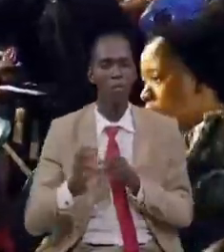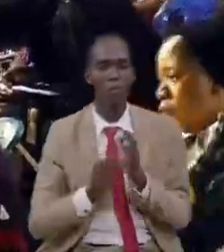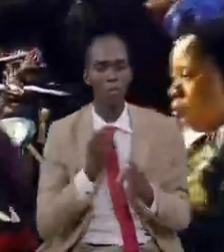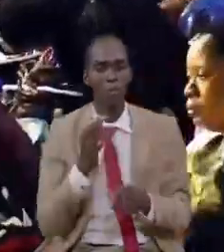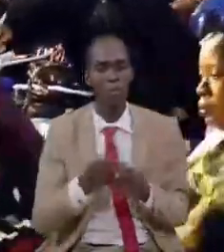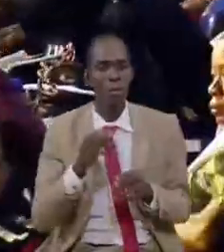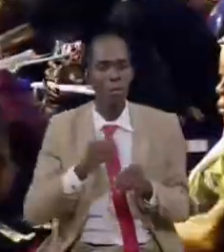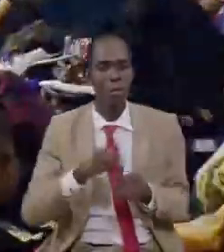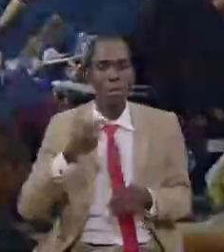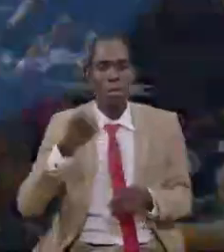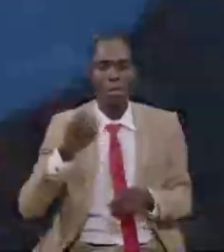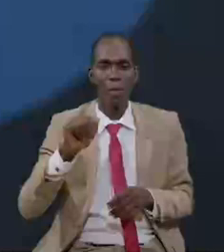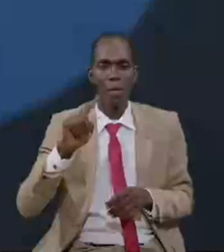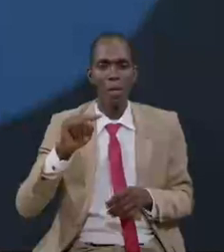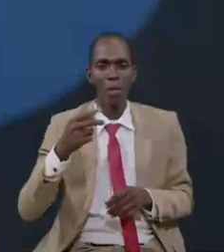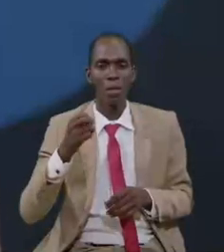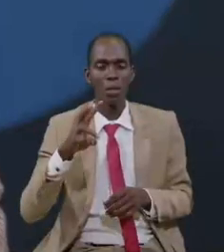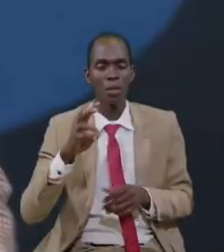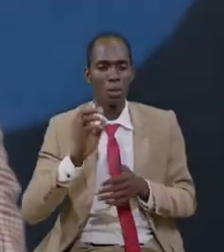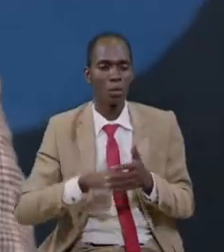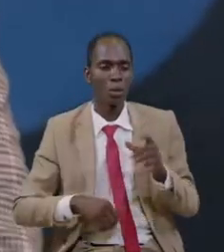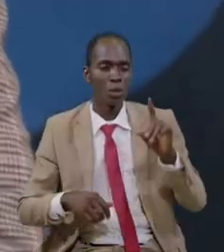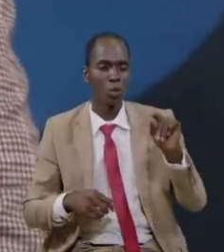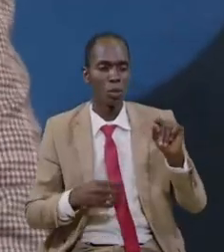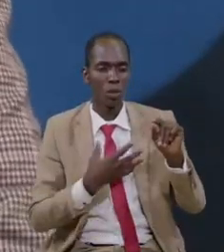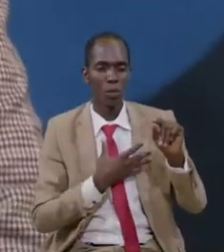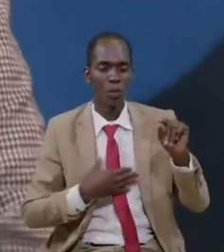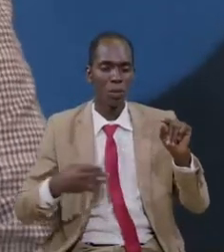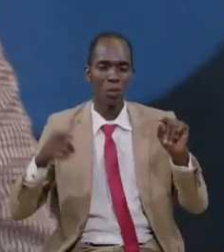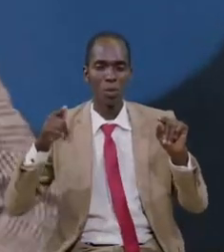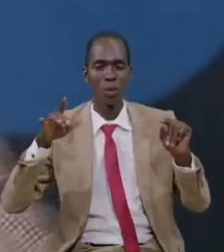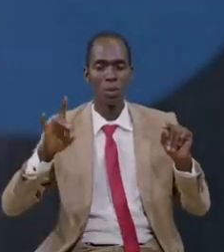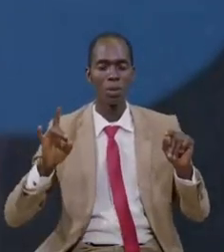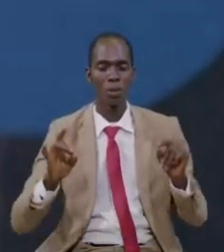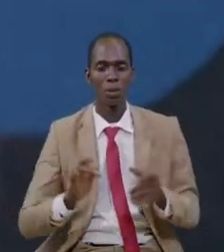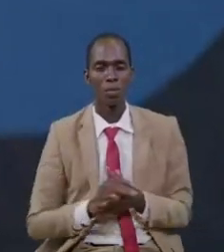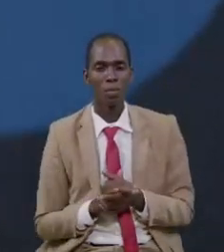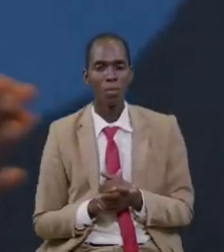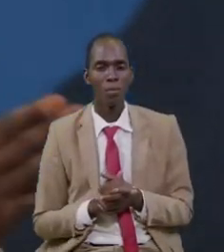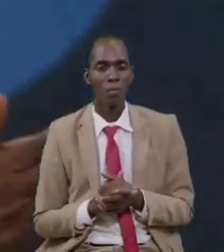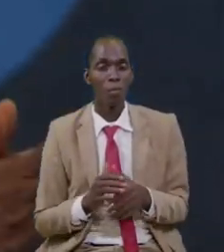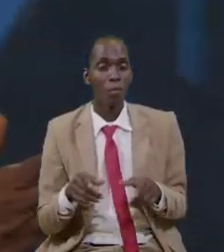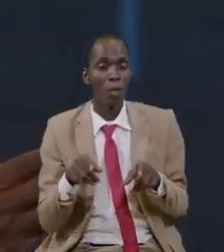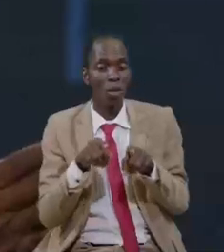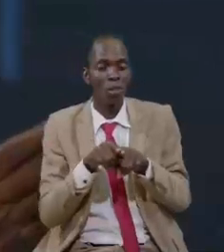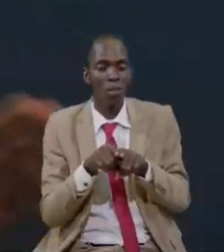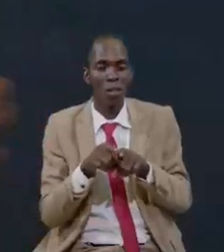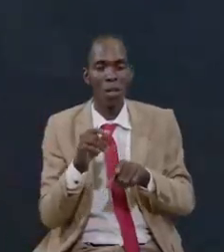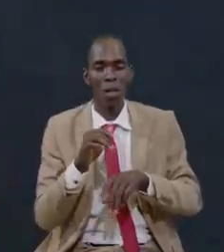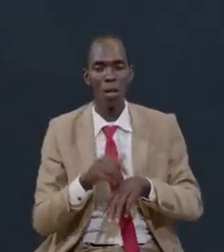En Matthieu chapitre 20-28. Matthieu 20, verset 28. Matthieu